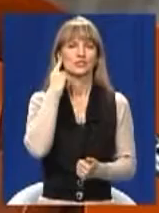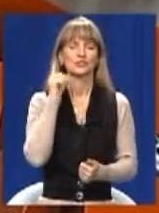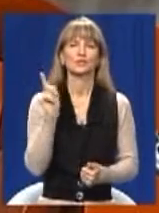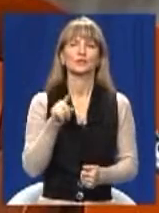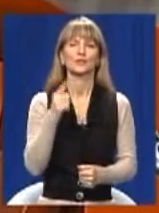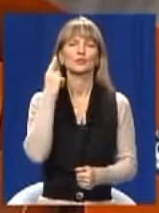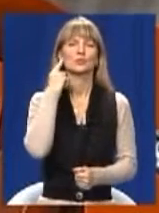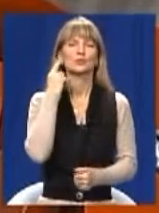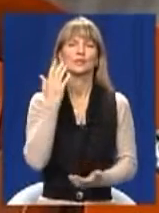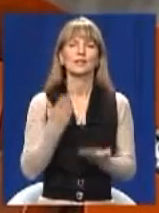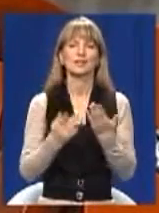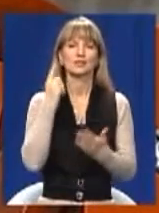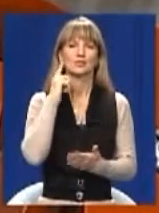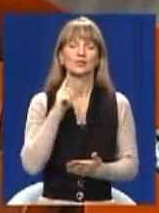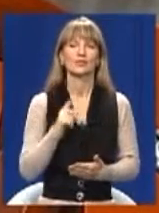що саме чула, якщо чула?